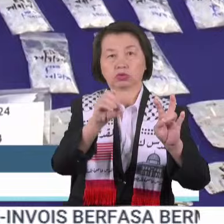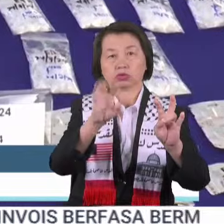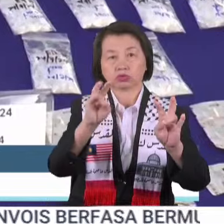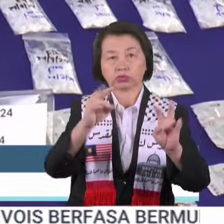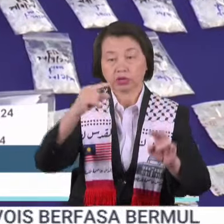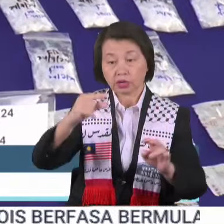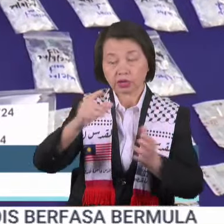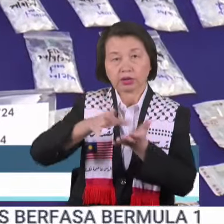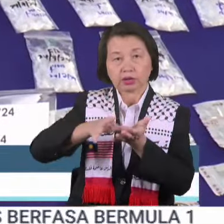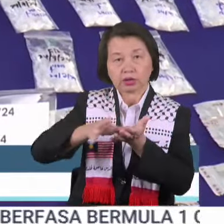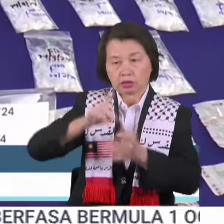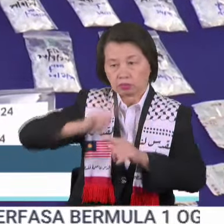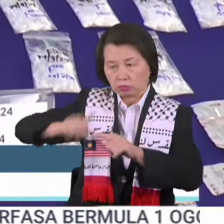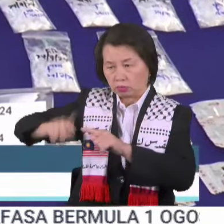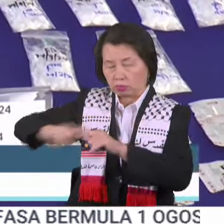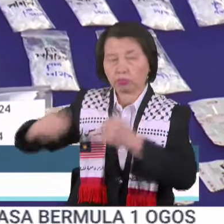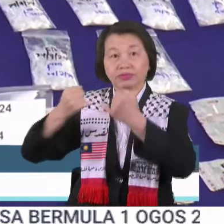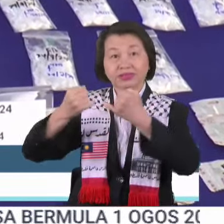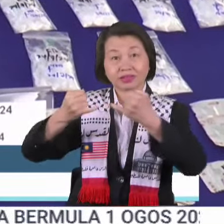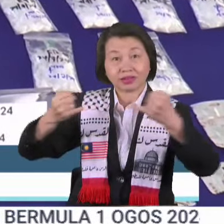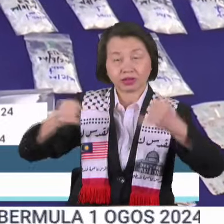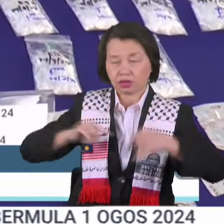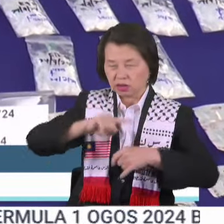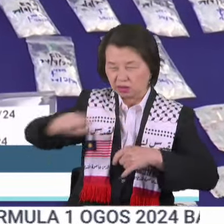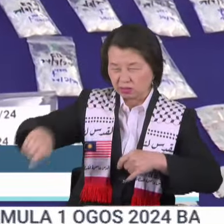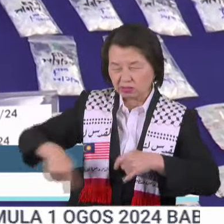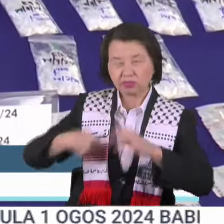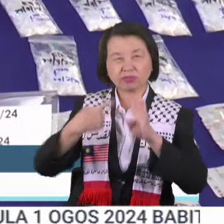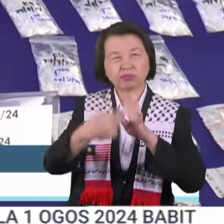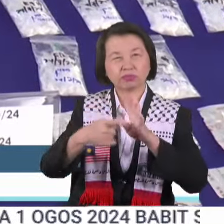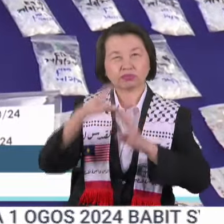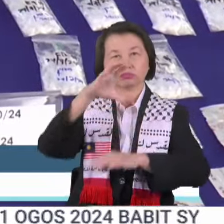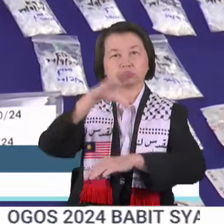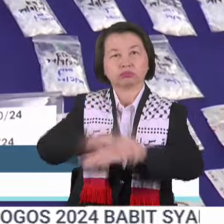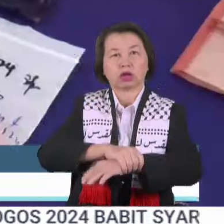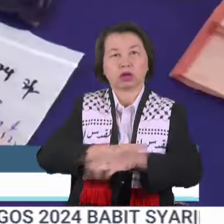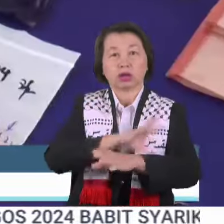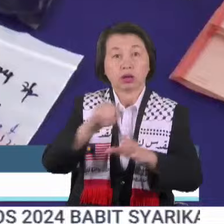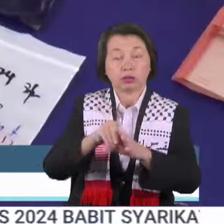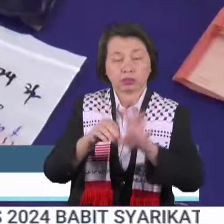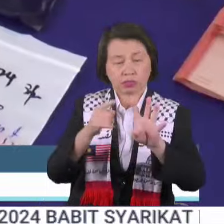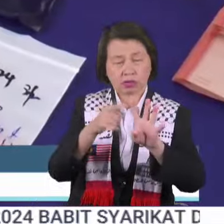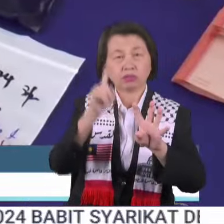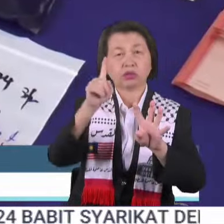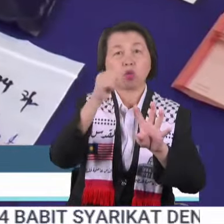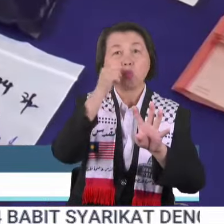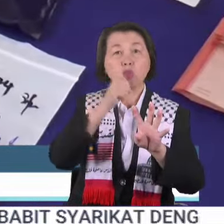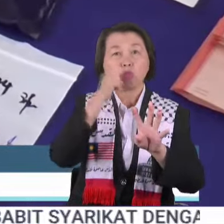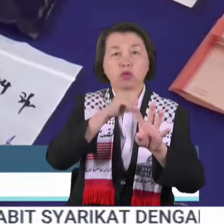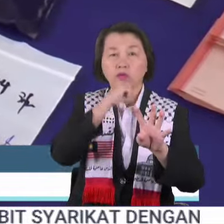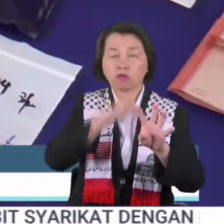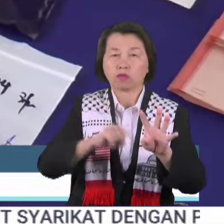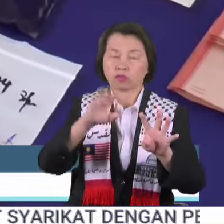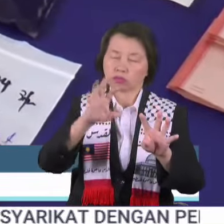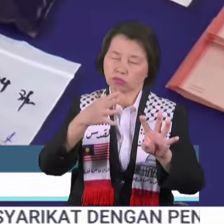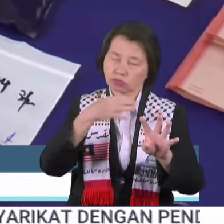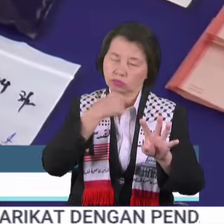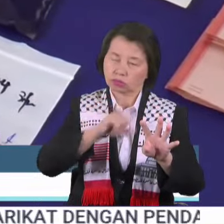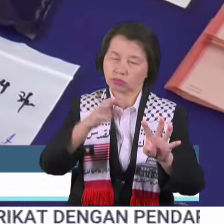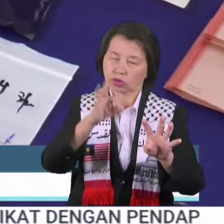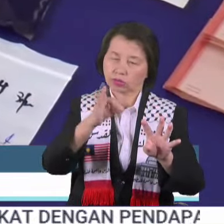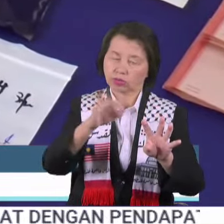779.07 gram dadah pelbagai jenis kesemua suspek yang ditahan termasuk seorang wanita berusia dalam lingkungan